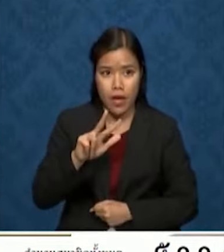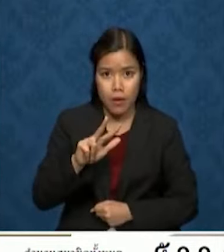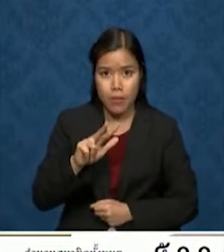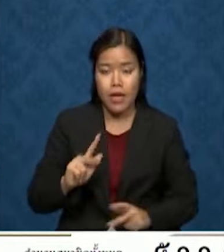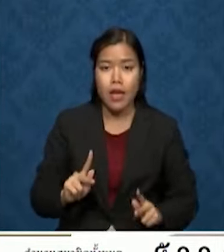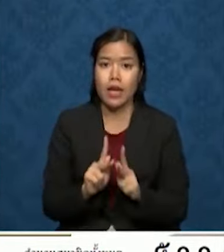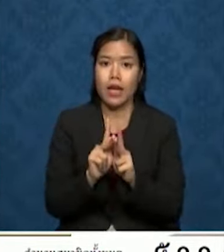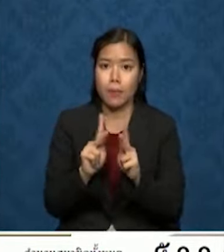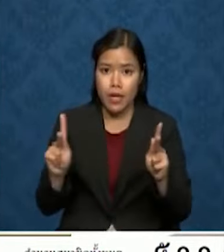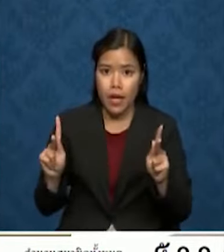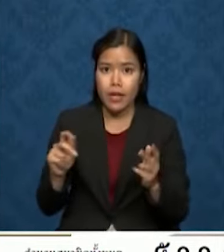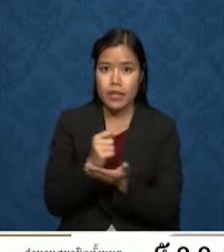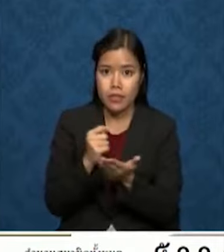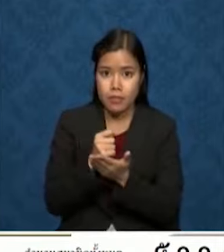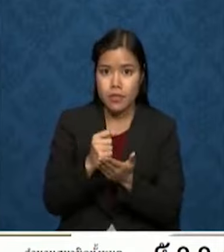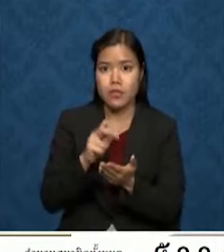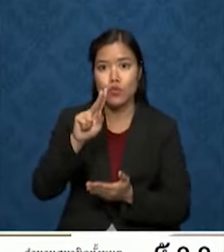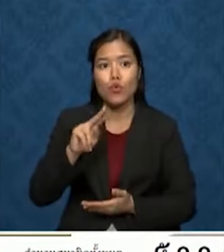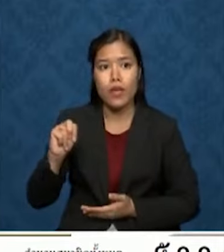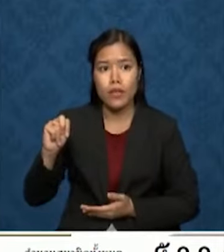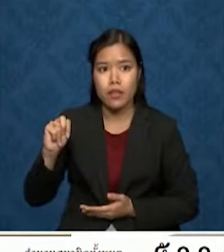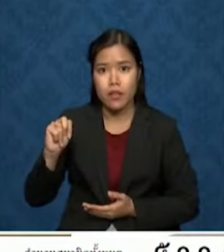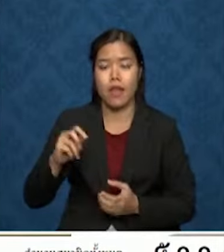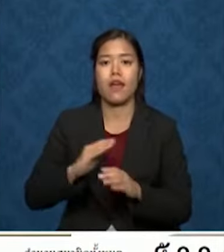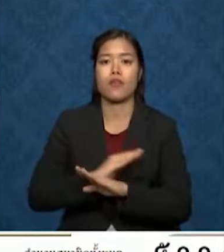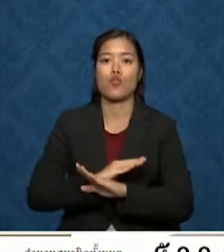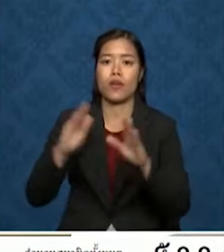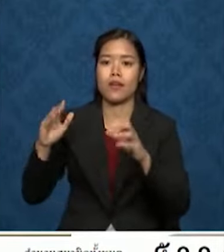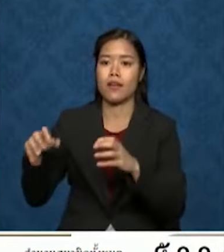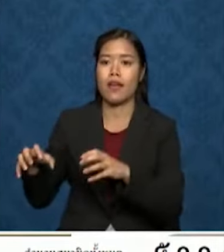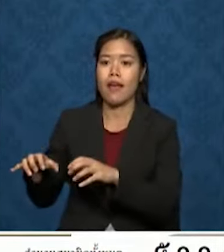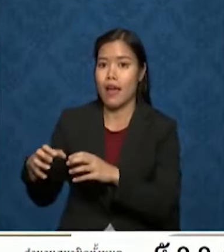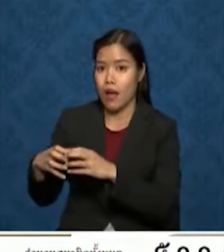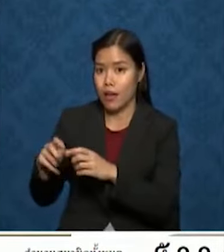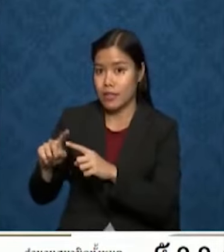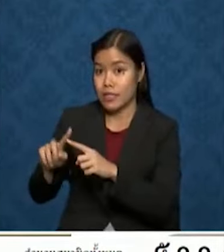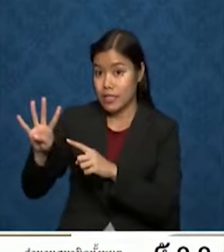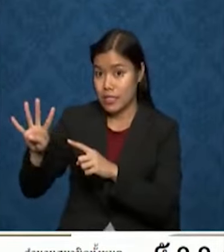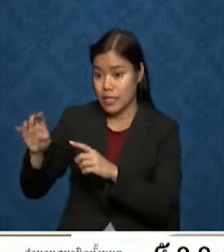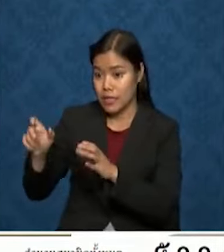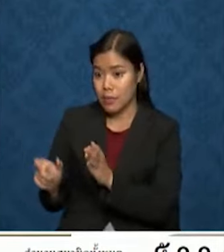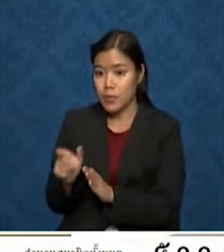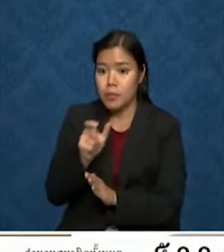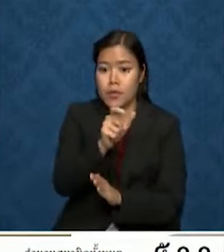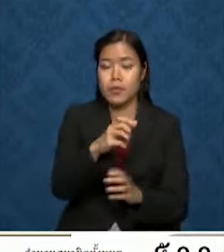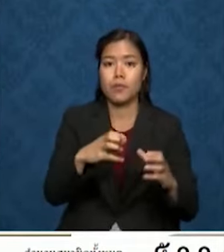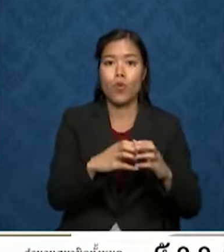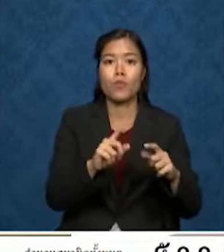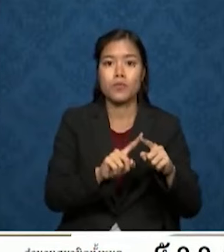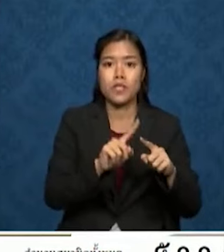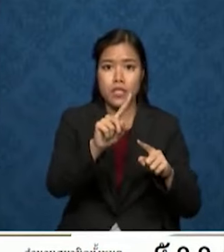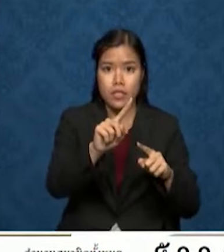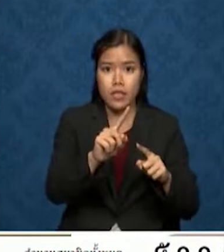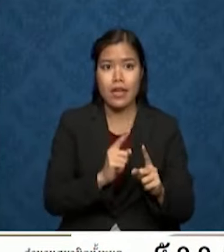หประชาชาติมีมติถอนออกมาจากปเภท 4 มาอยประเภท 1ตามข้อสนหรอขององการอนามายโลก